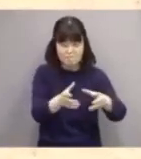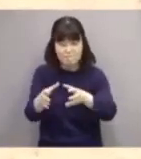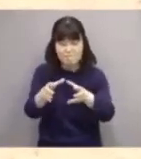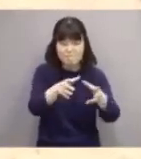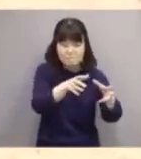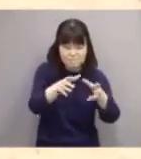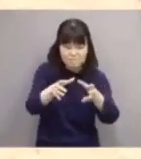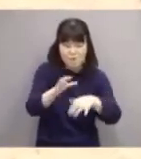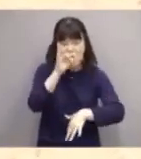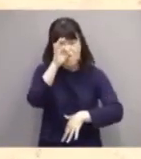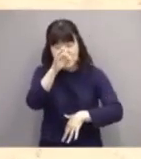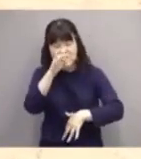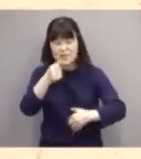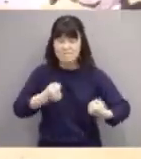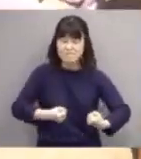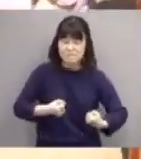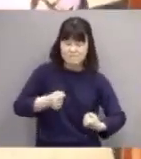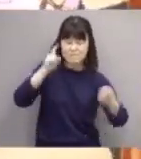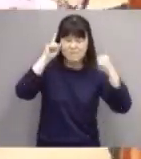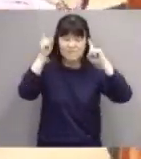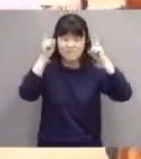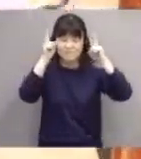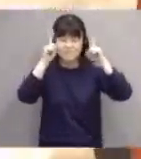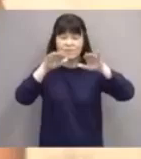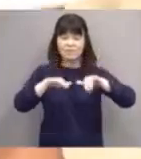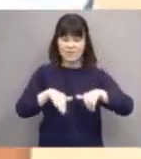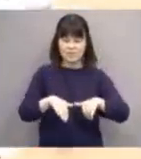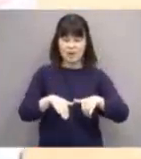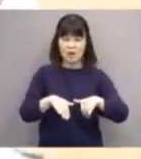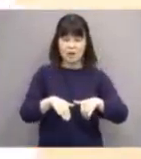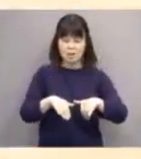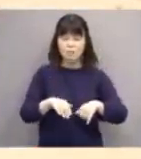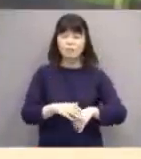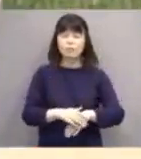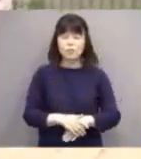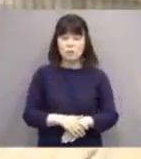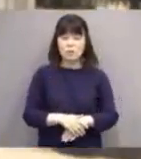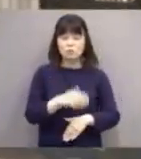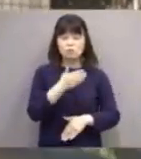確かめたりしていたんですけど、その中から